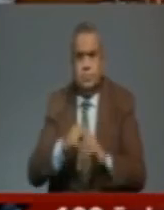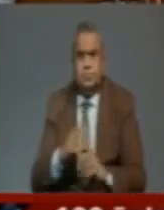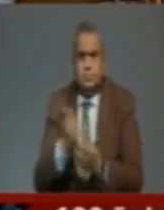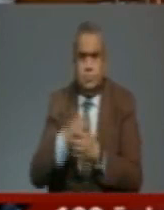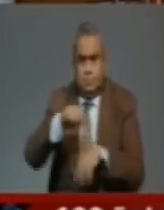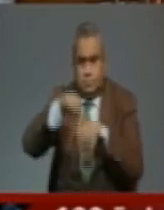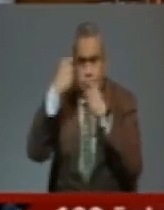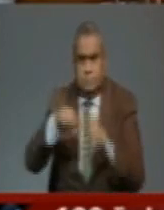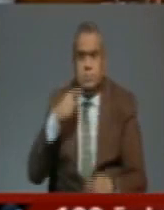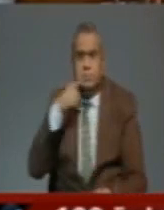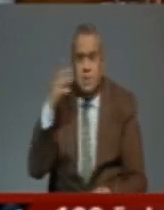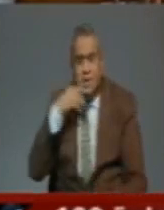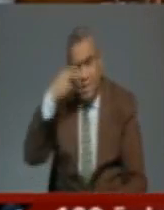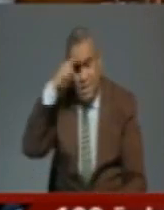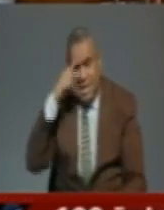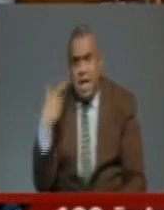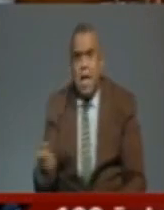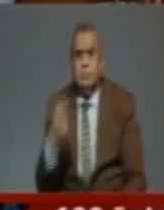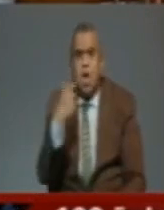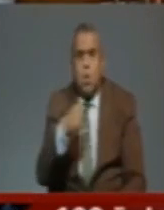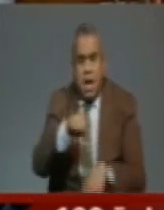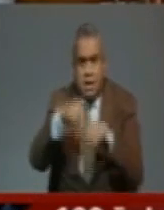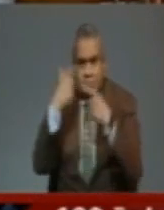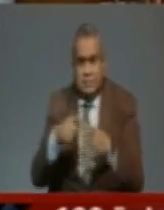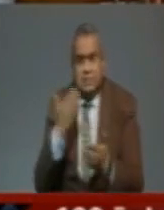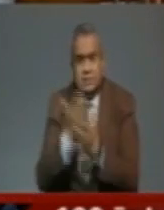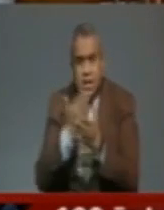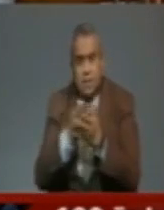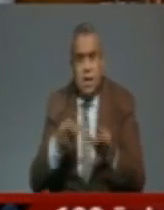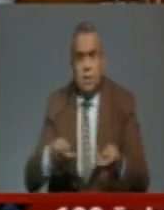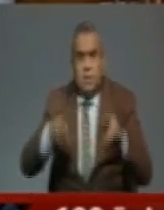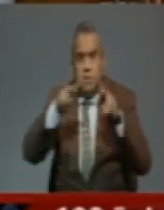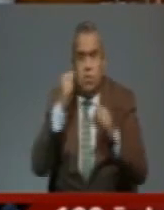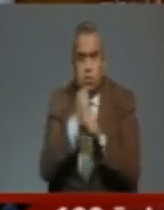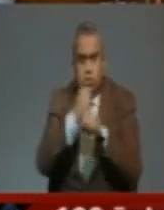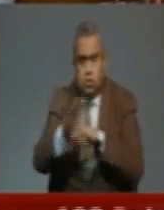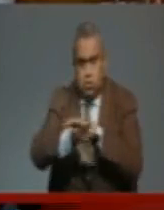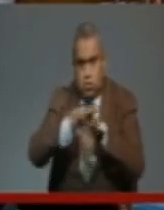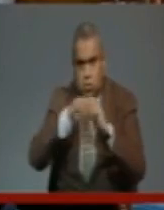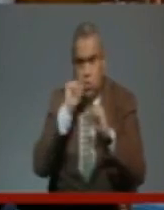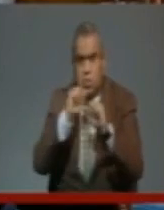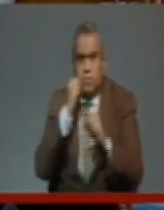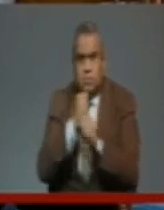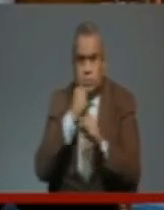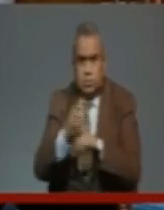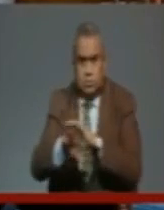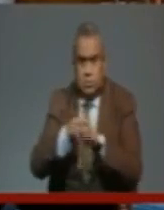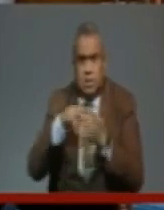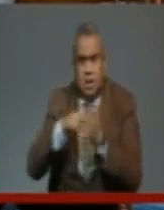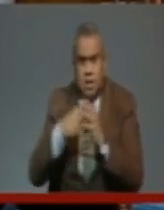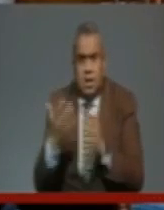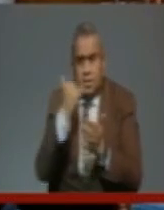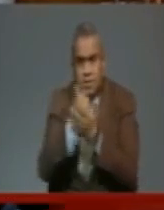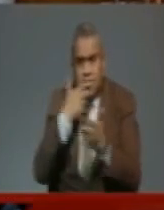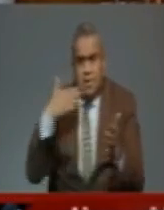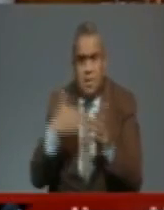محطه 55 علشان يزود الطاقه التشغيليه والقدره على الوصول ان شاء الله الى